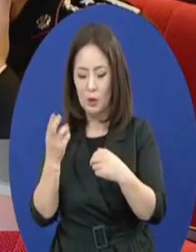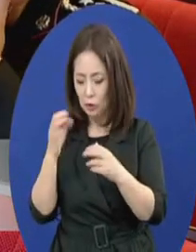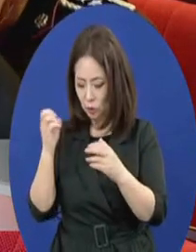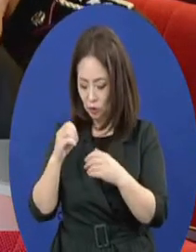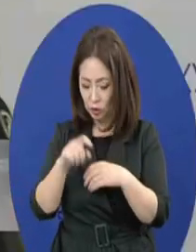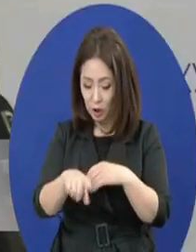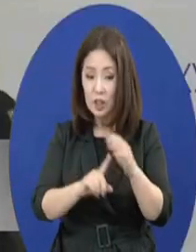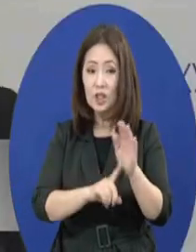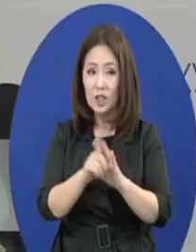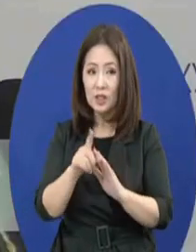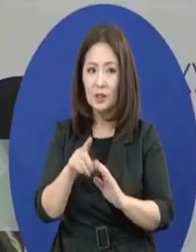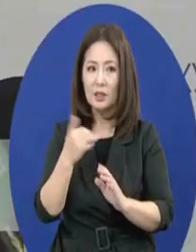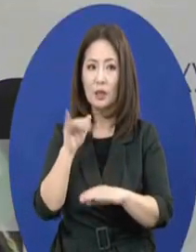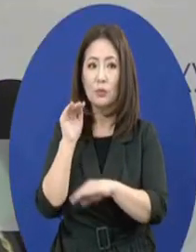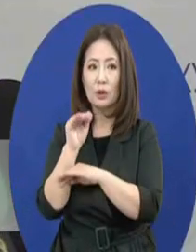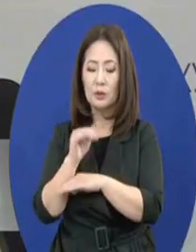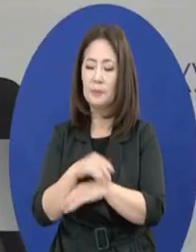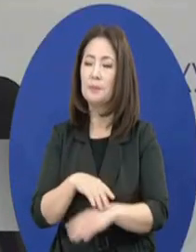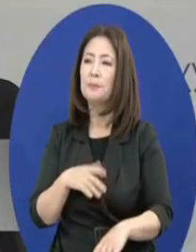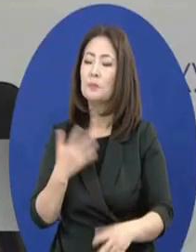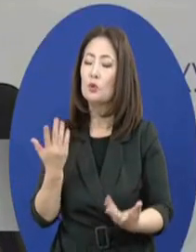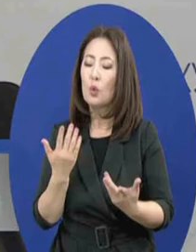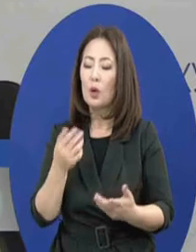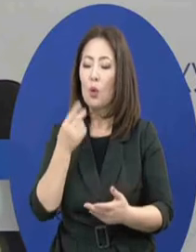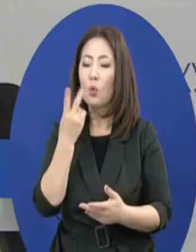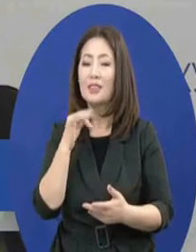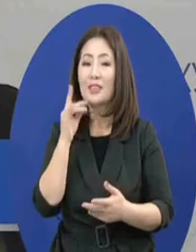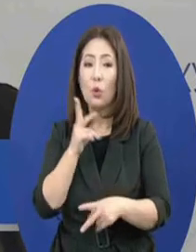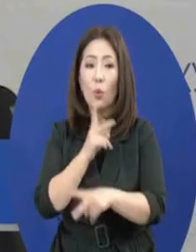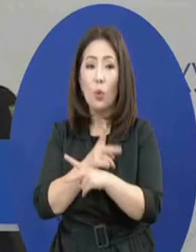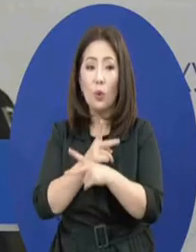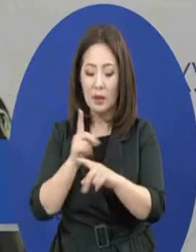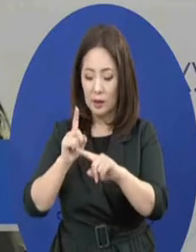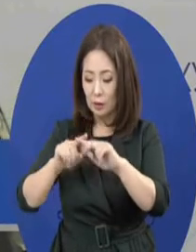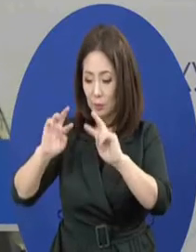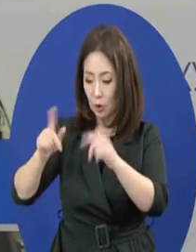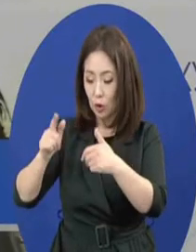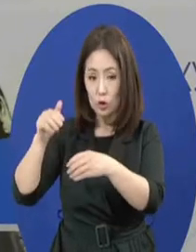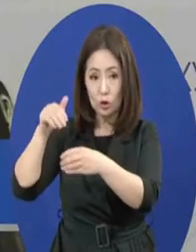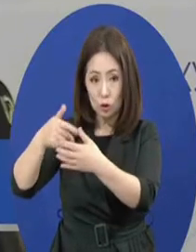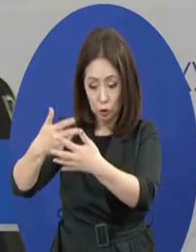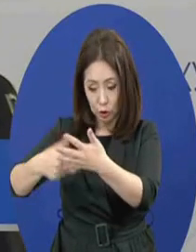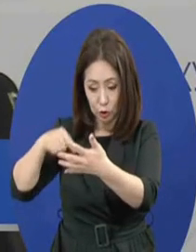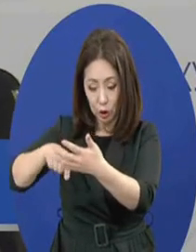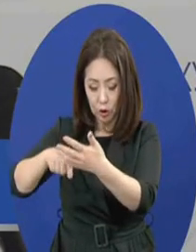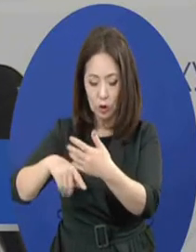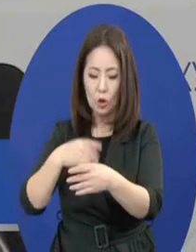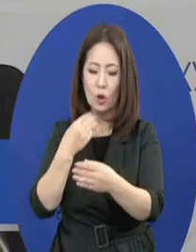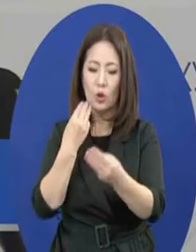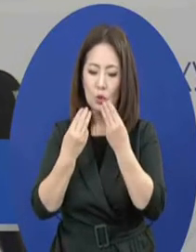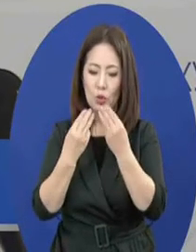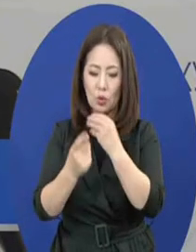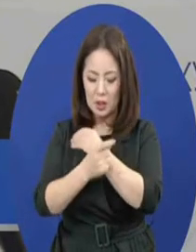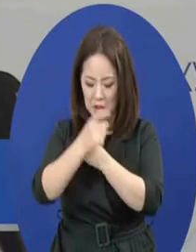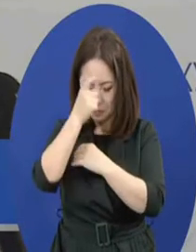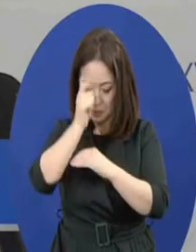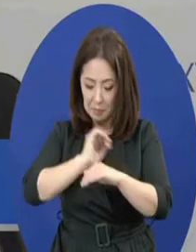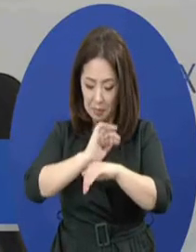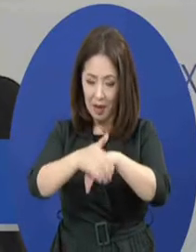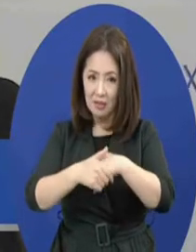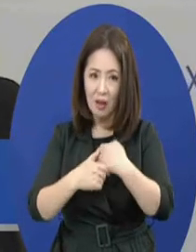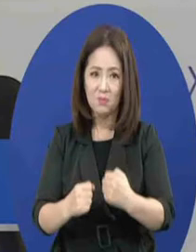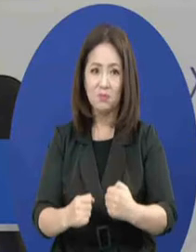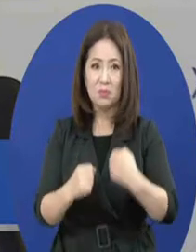төлөөлөл бол хэлж байгаа юм. Үндсэн хуулийн нэмэлт өөрчлөлтөөр энэ шүүх эрх мэдлийн бидаасан байдлыг хэн хариуцах юм бэ